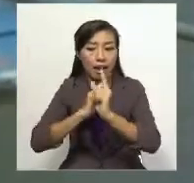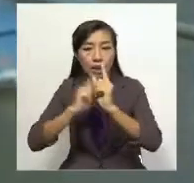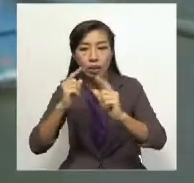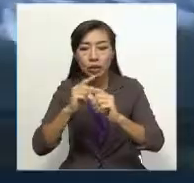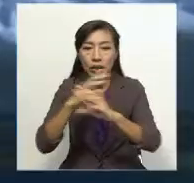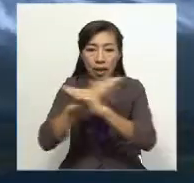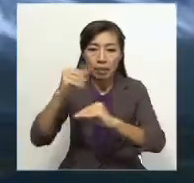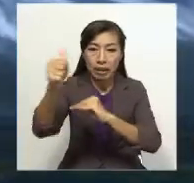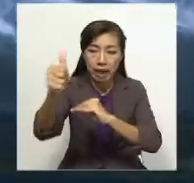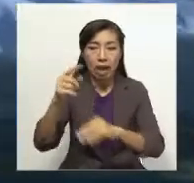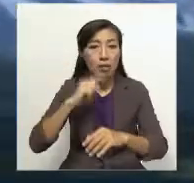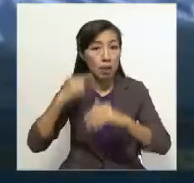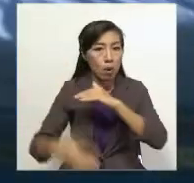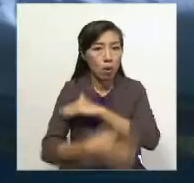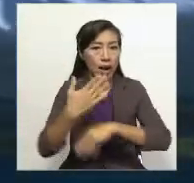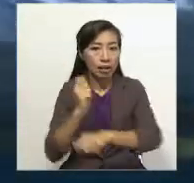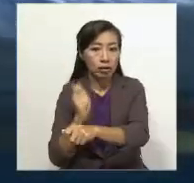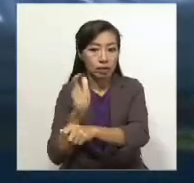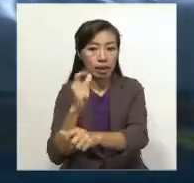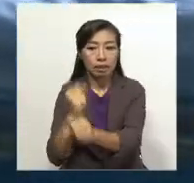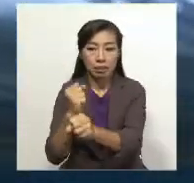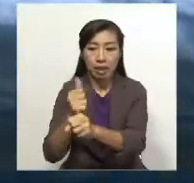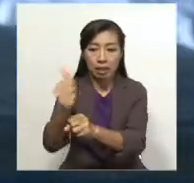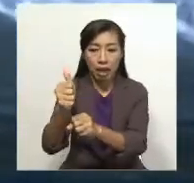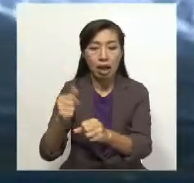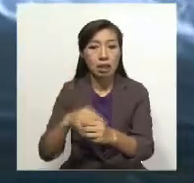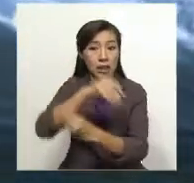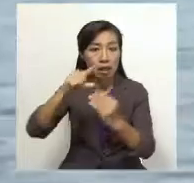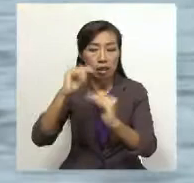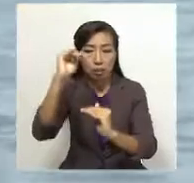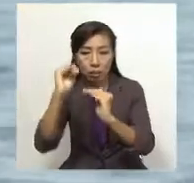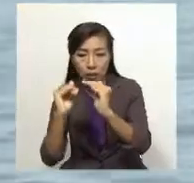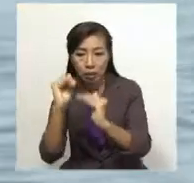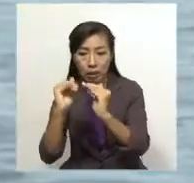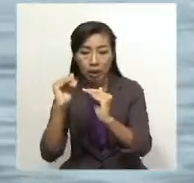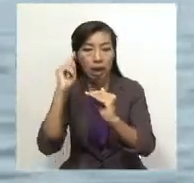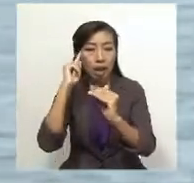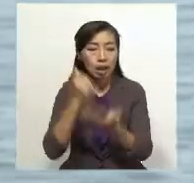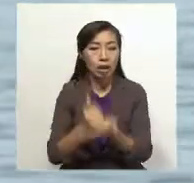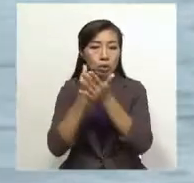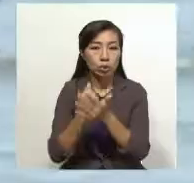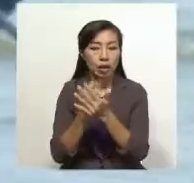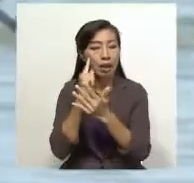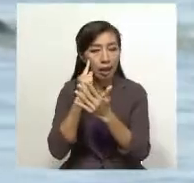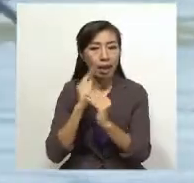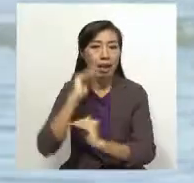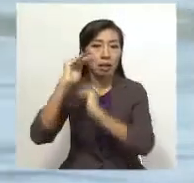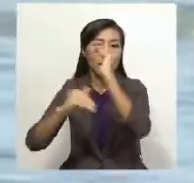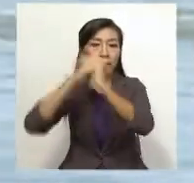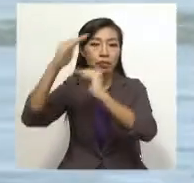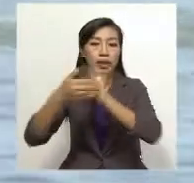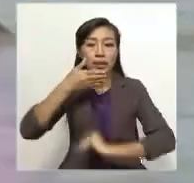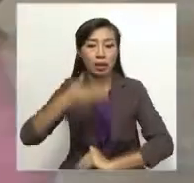สร้างโอกาสการจ้างงานลดช่องว่างทางเศรษฐกิจและการพัฒนาให้เกิดความเจริญรุ่งเรืองในภูมิภาคอย่างยั่งยื